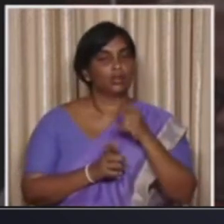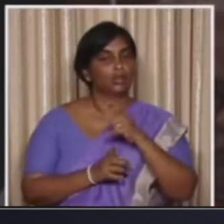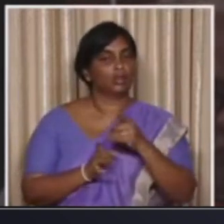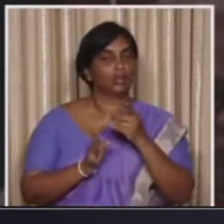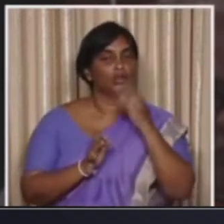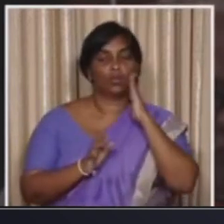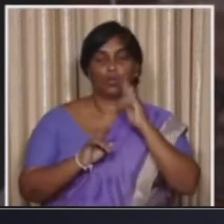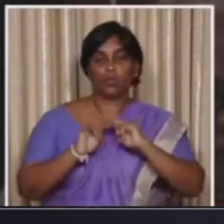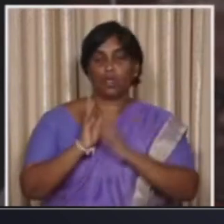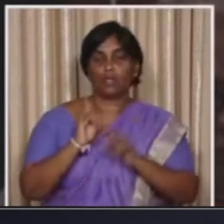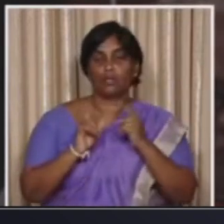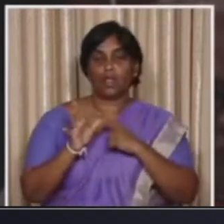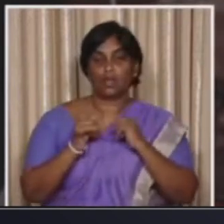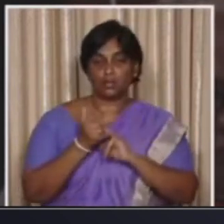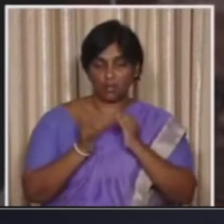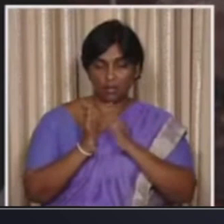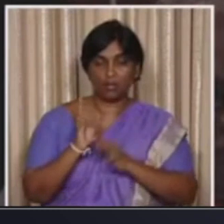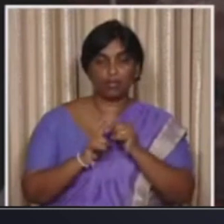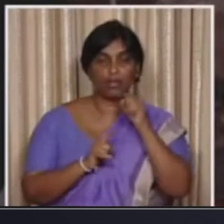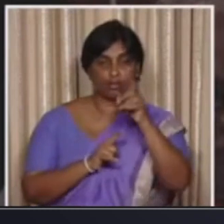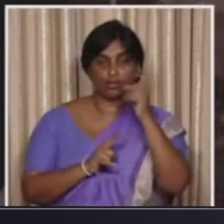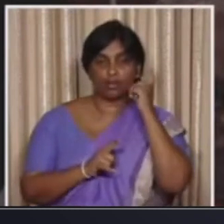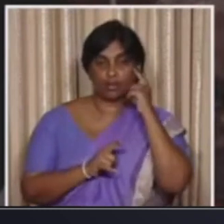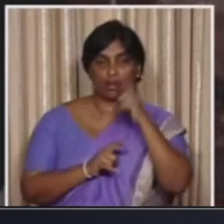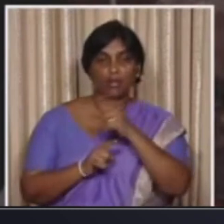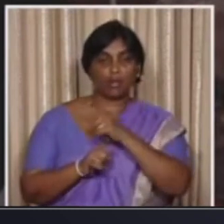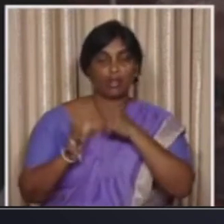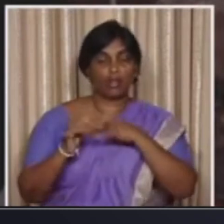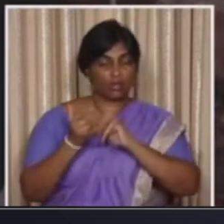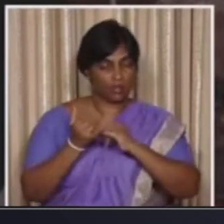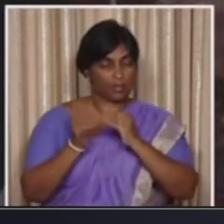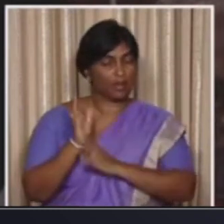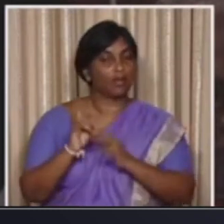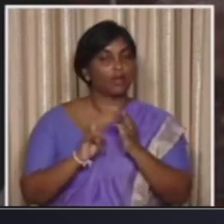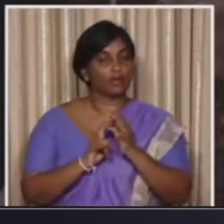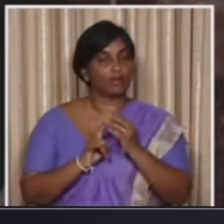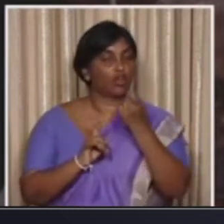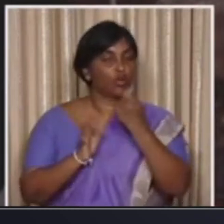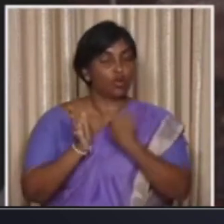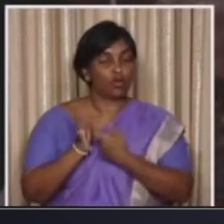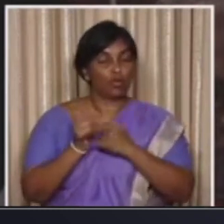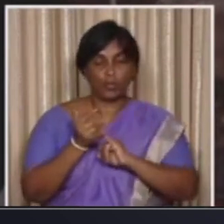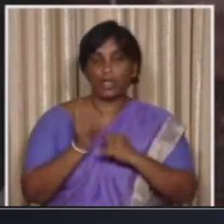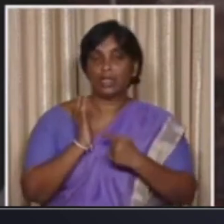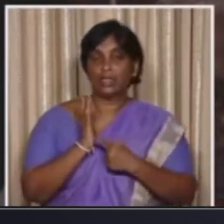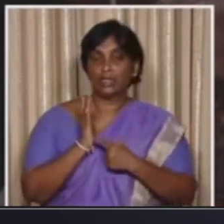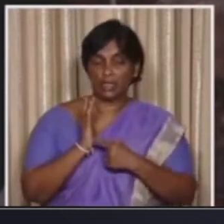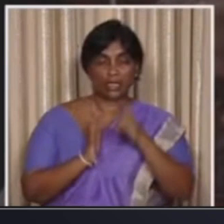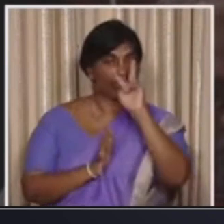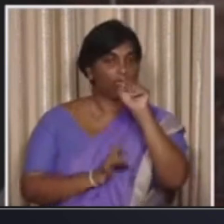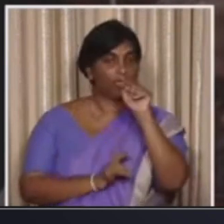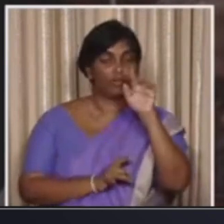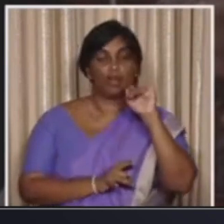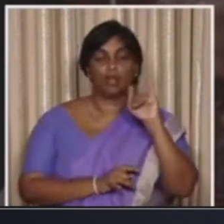විදේශ අමාත්‍ය අලි සබ්‍රි මැතිතුමා ඉන්නවා ඔබතුමා දන්නවා අලි සබ්‍රි මැතිතුමනි රුපියල් ට්‍රිලියන